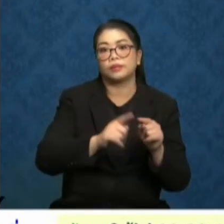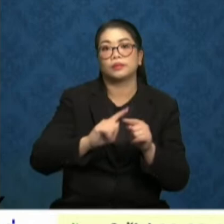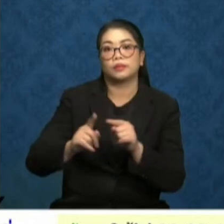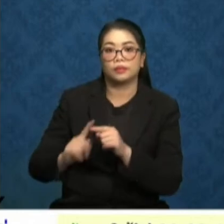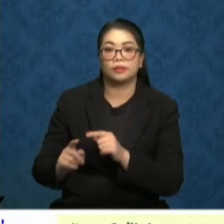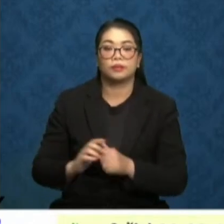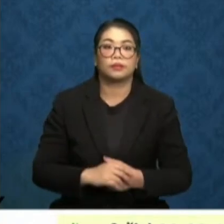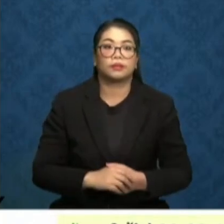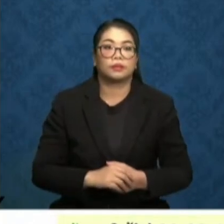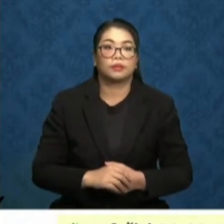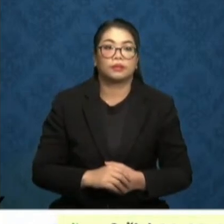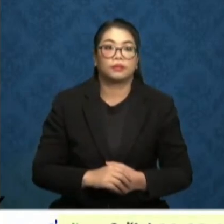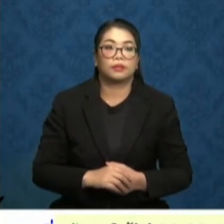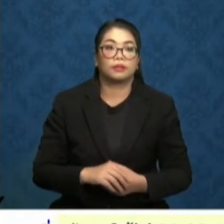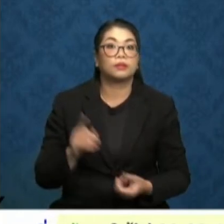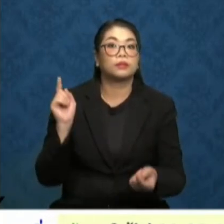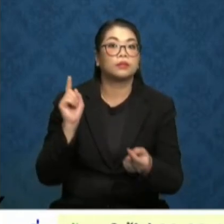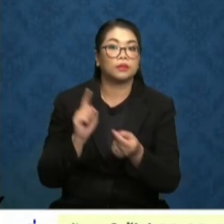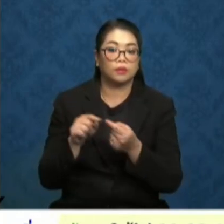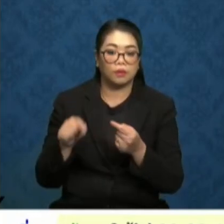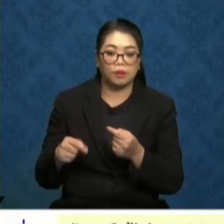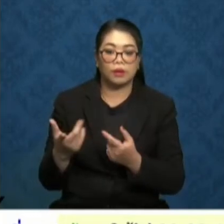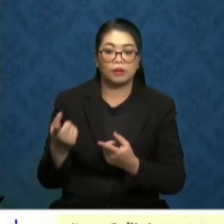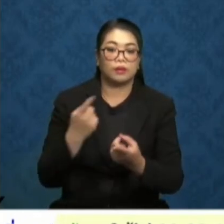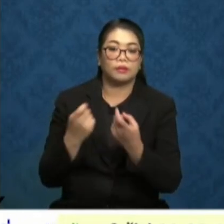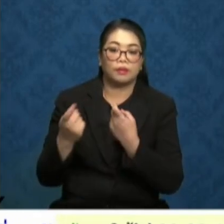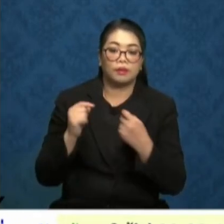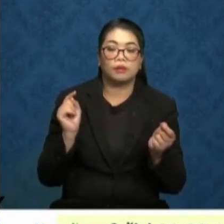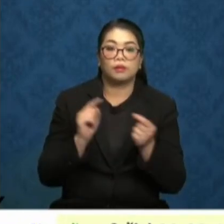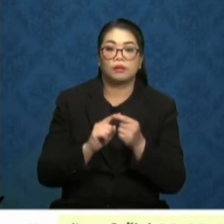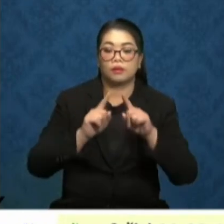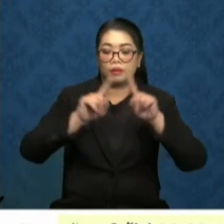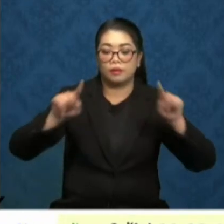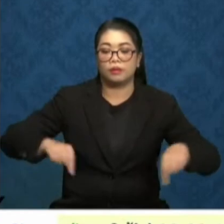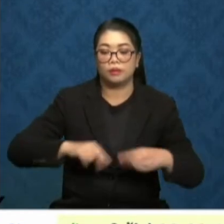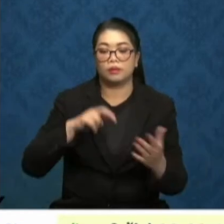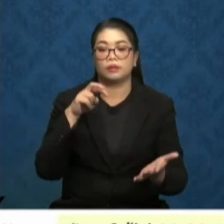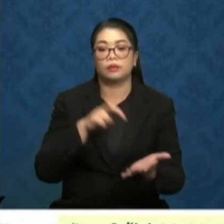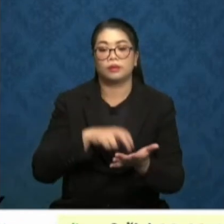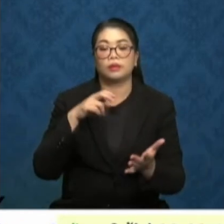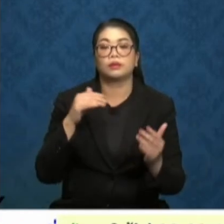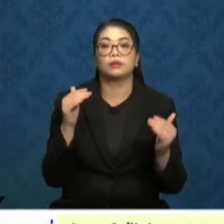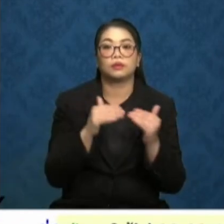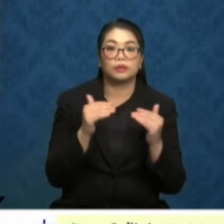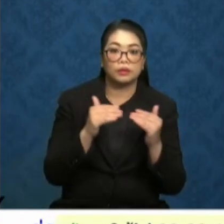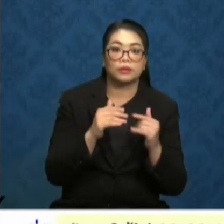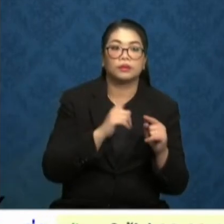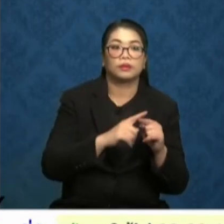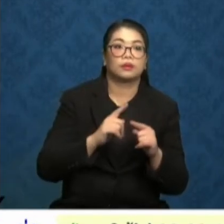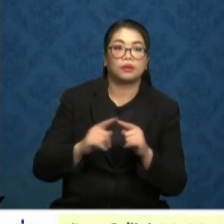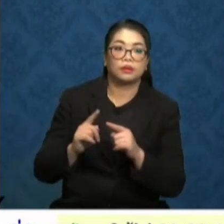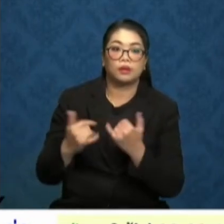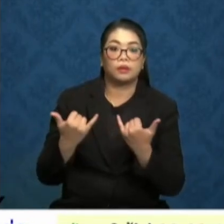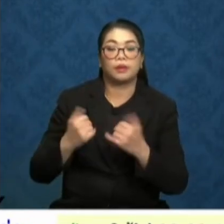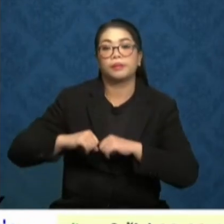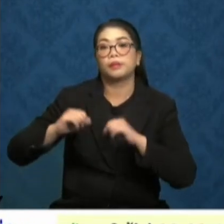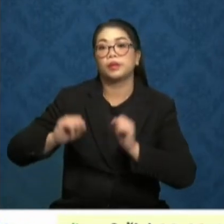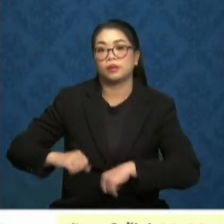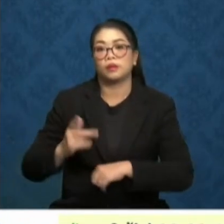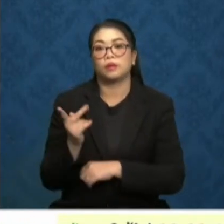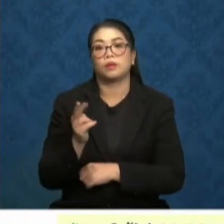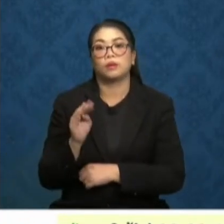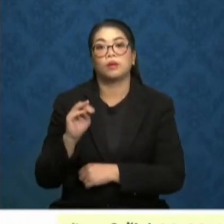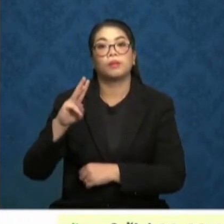ขอเรีนอยี้นะวา ในส่วน ท่ได้ถาม เรื่องของเอกะศารสฤ ''วันนี้ ด้มัติตคโลม.